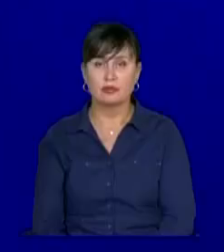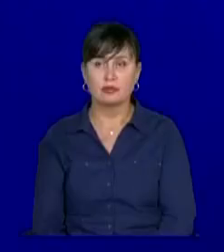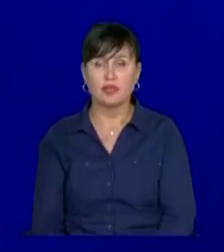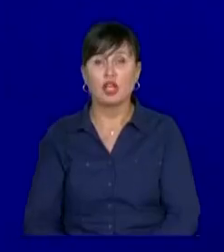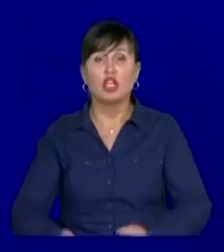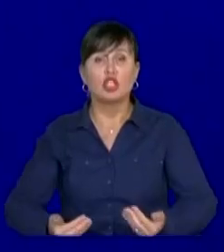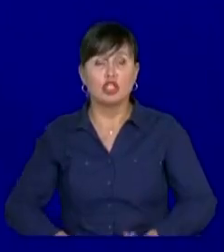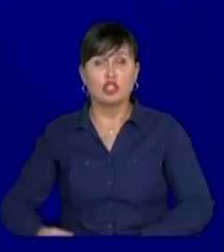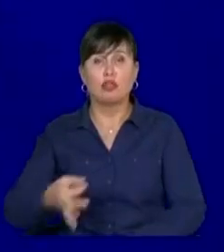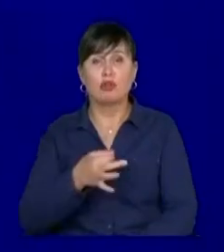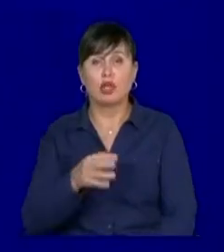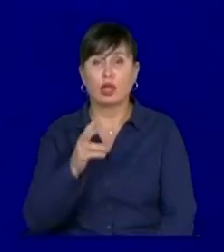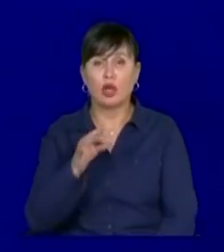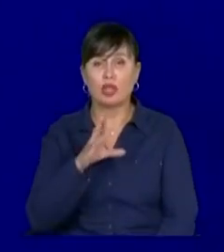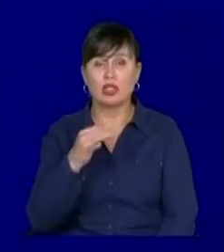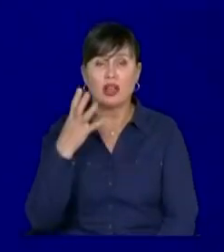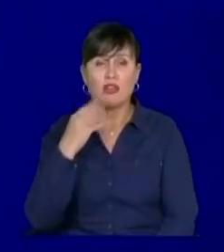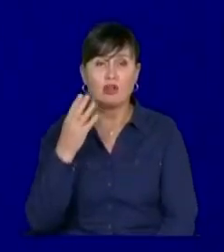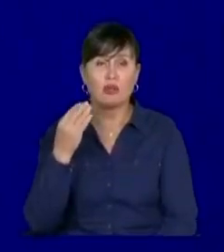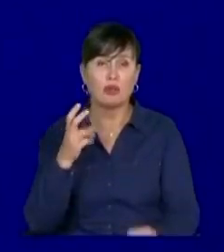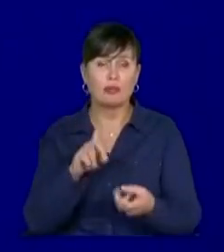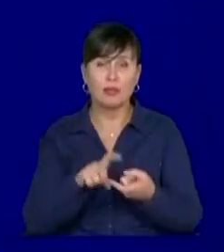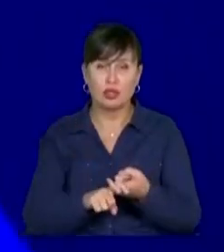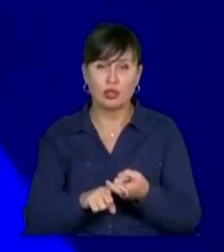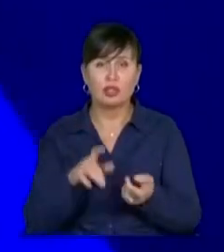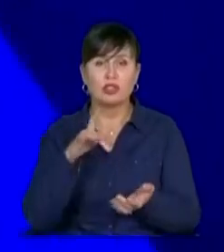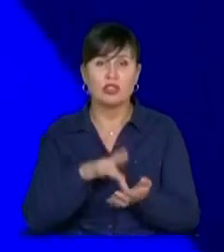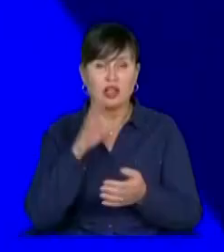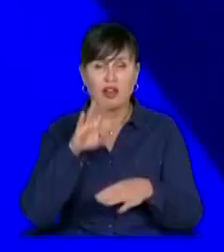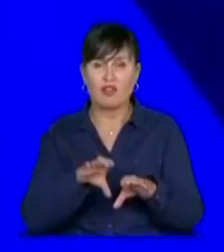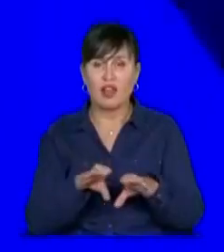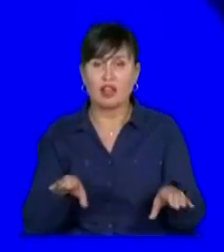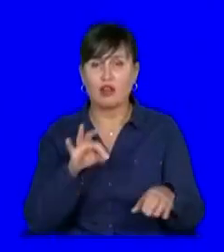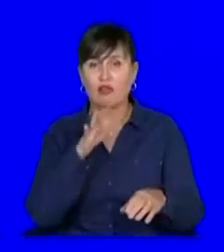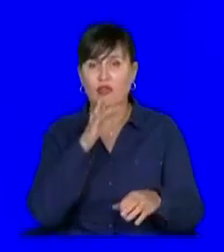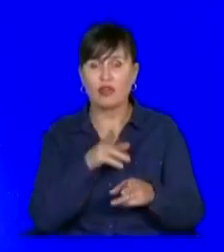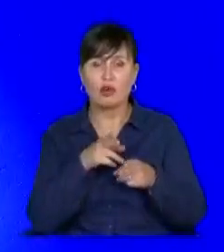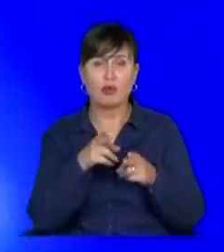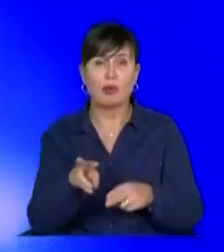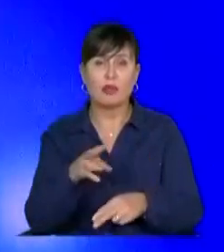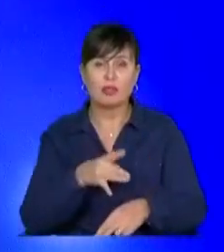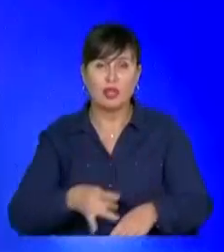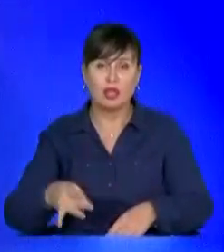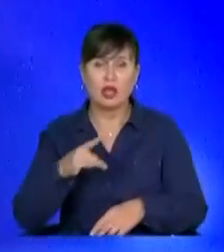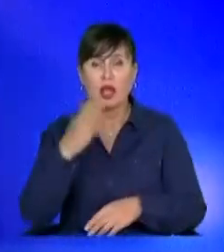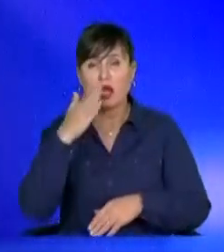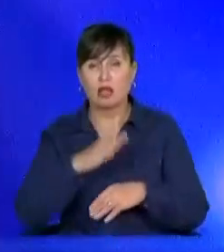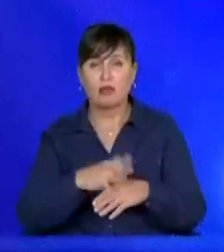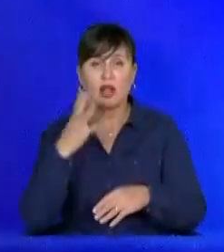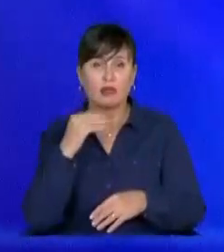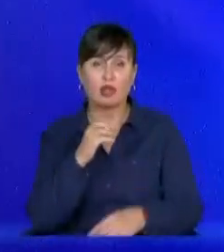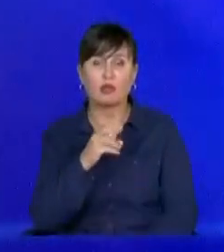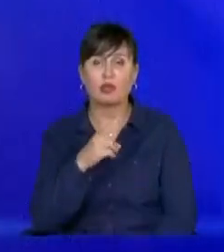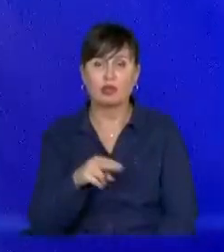жителей микрорайона Кольсай в Алмааты подключили к централизованной системе водоснабжения во время объезда медеуского района Аким Алматы ербола